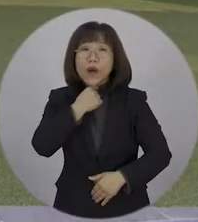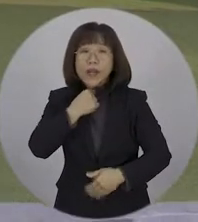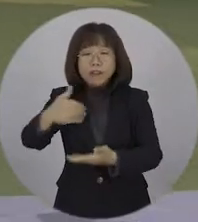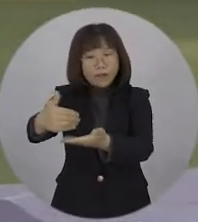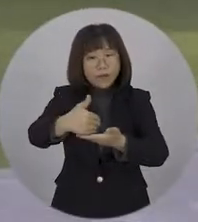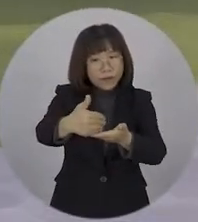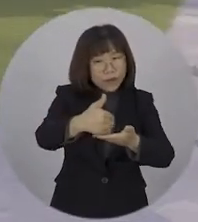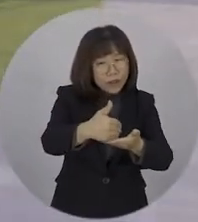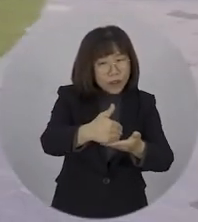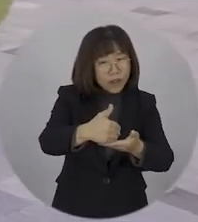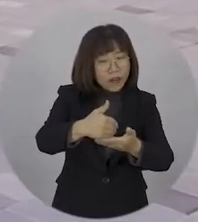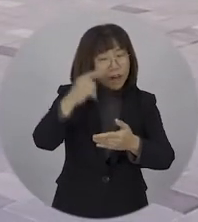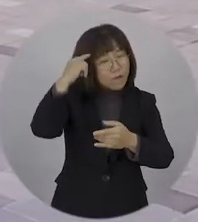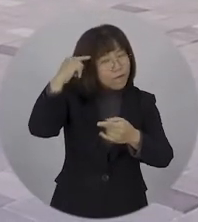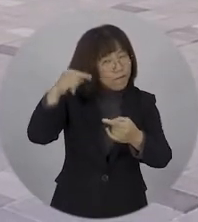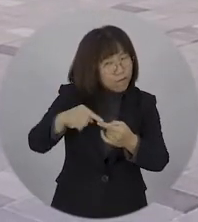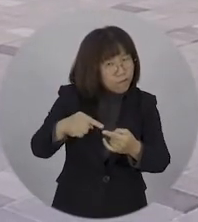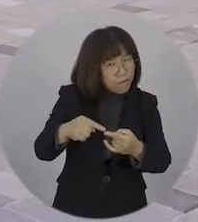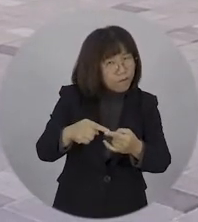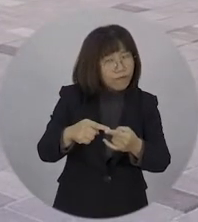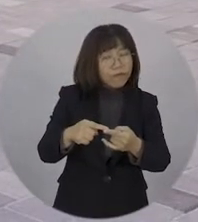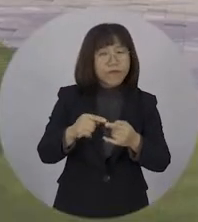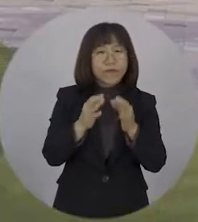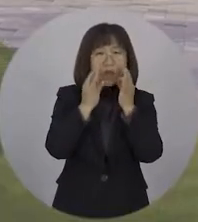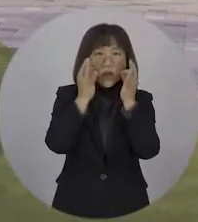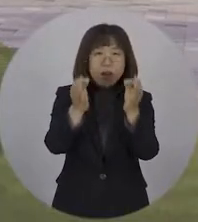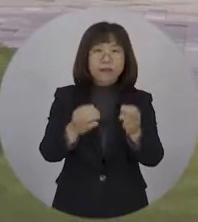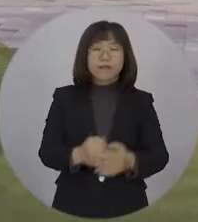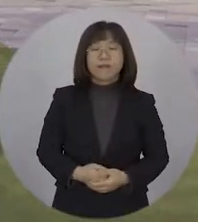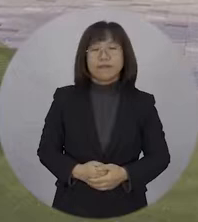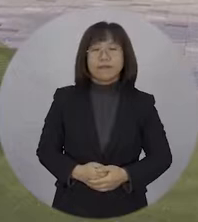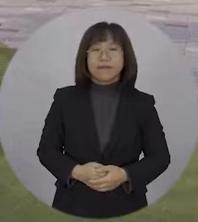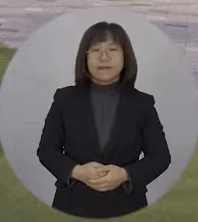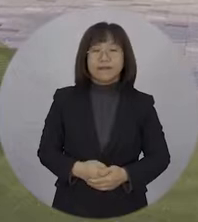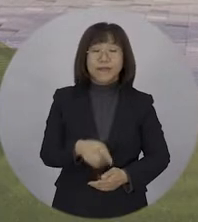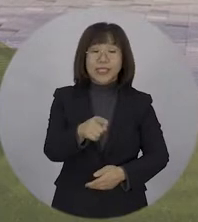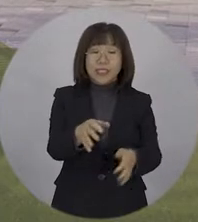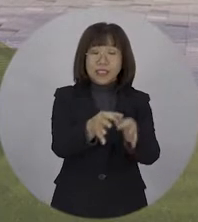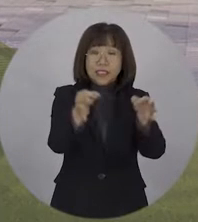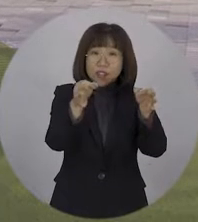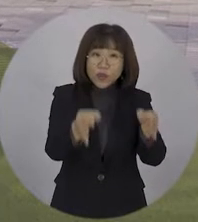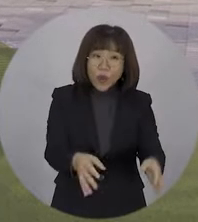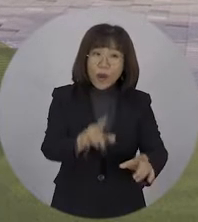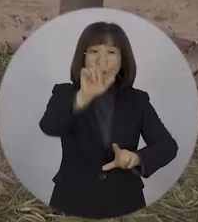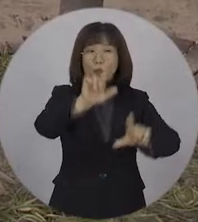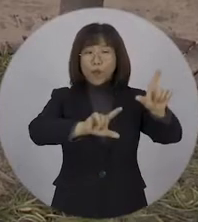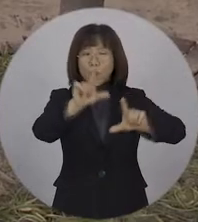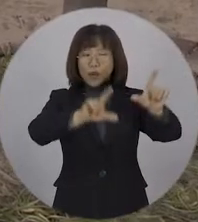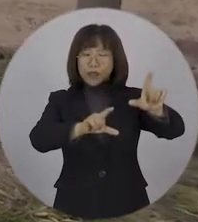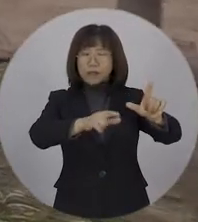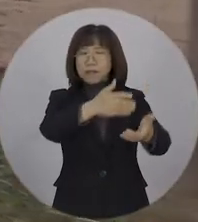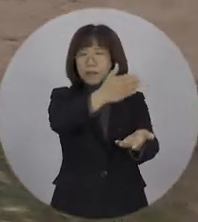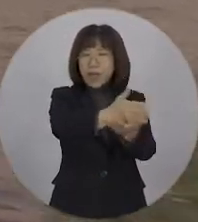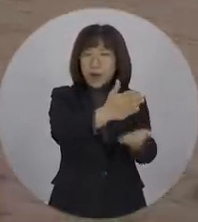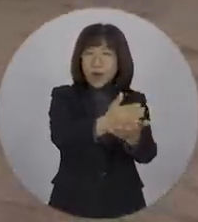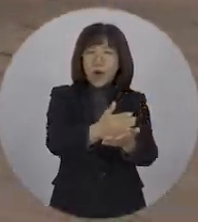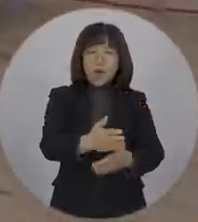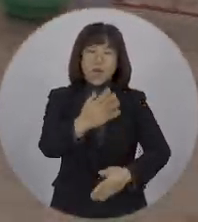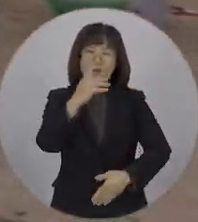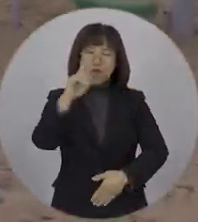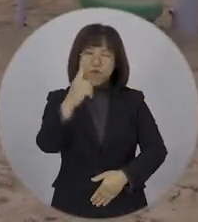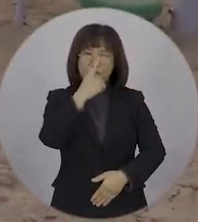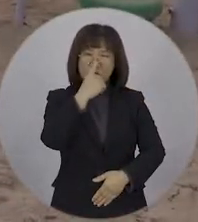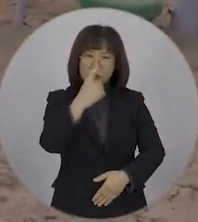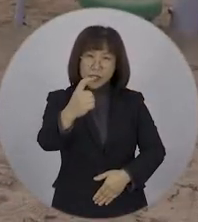구민들이 원하는 공원으로 조성하기 위해 노력했습니다. 또한 기존의 정형화된 놀이시설에서 벗어나 유니버셜